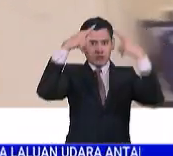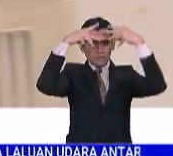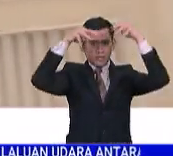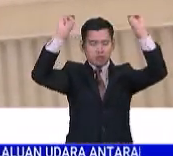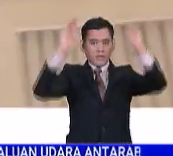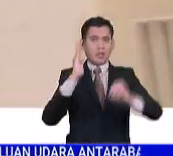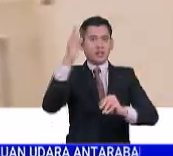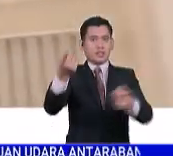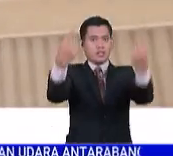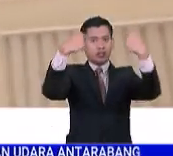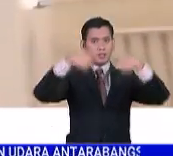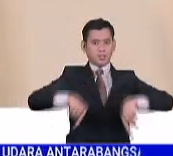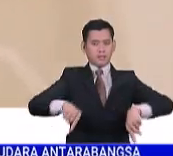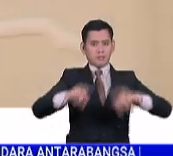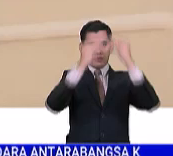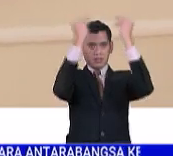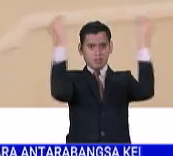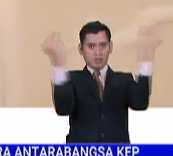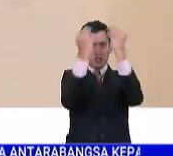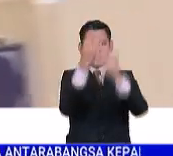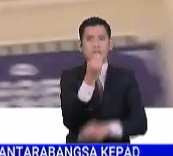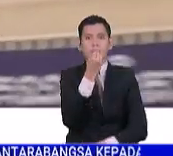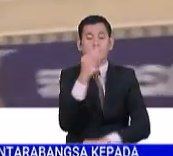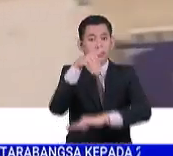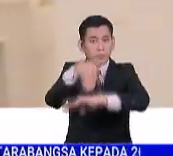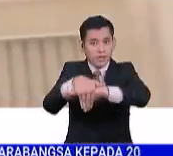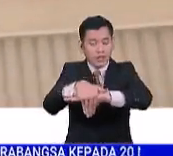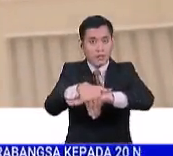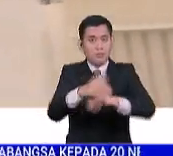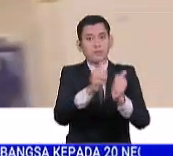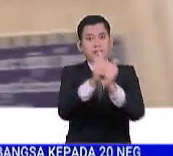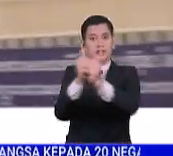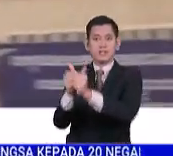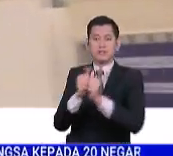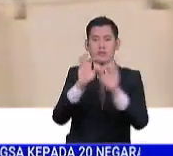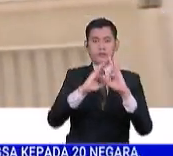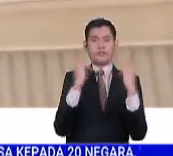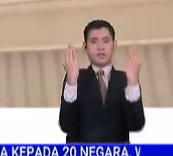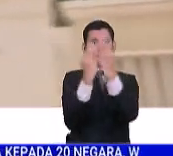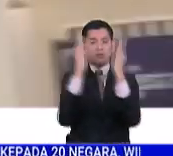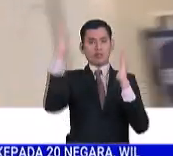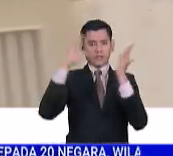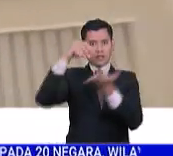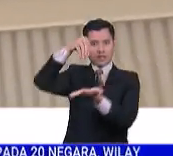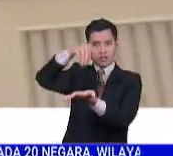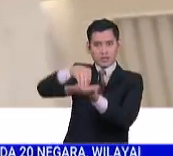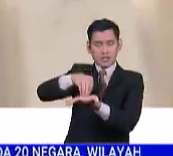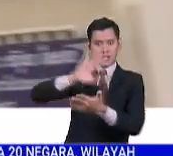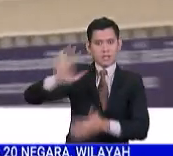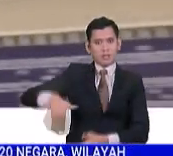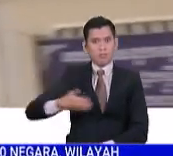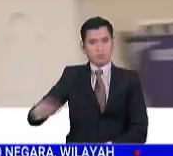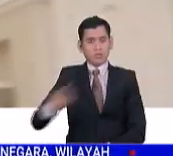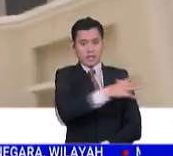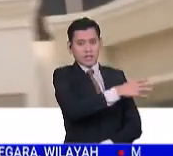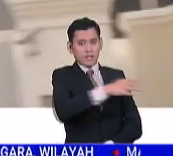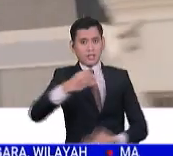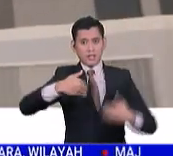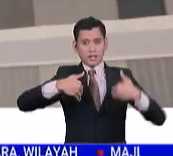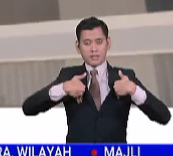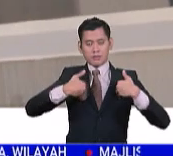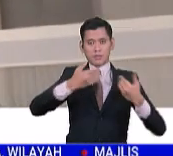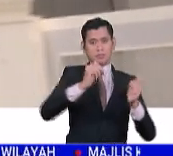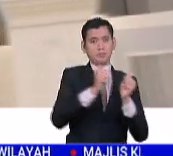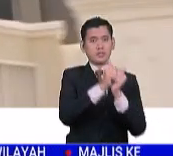menghadiri habis makan malam dan ramah mesra dengan keluarga Malaysia di gemboyo diikuti pertemuan bersama community perdagangan